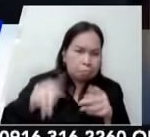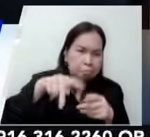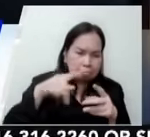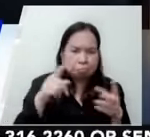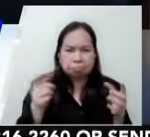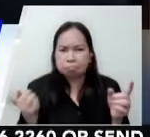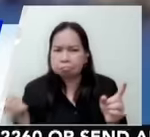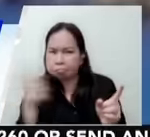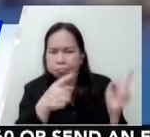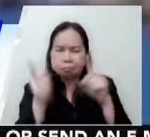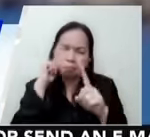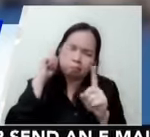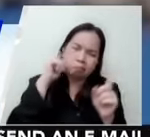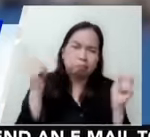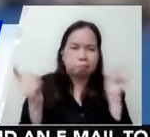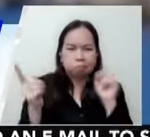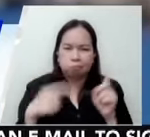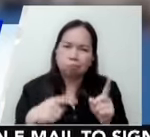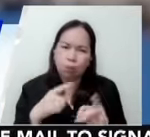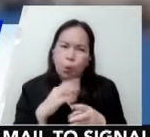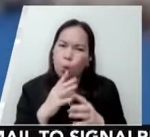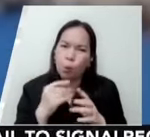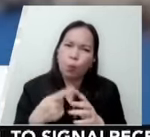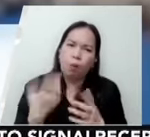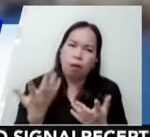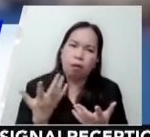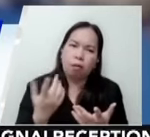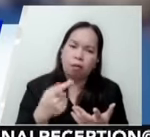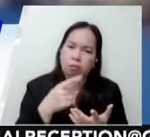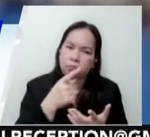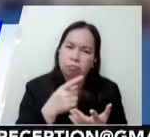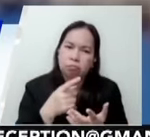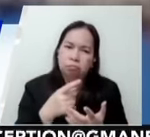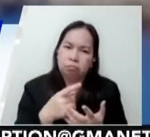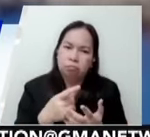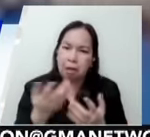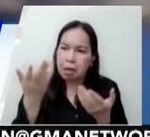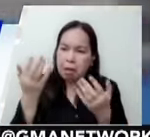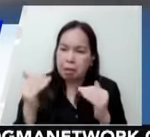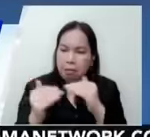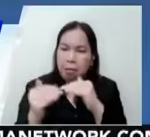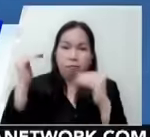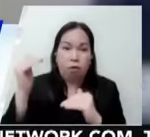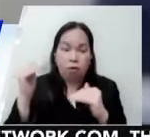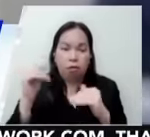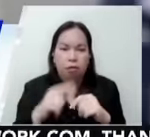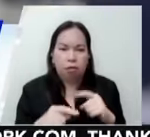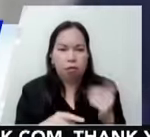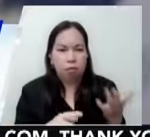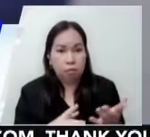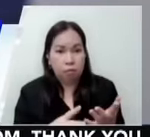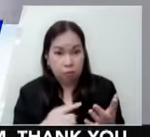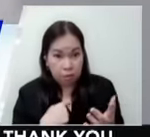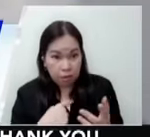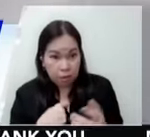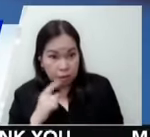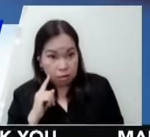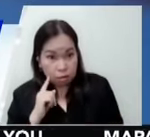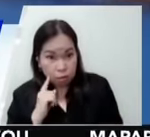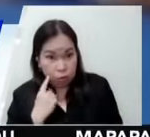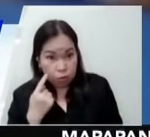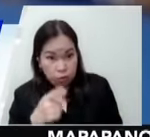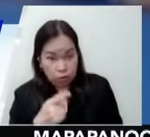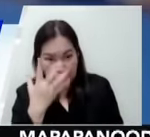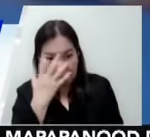mga higher weight. Itinanggi niya ang aligasyon na nagselos at nagalit siya nang magdala ng bulaklak